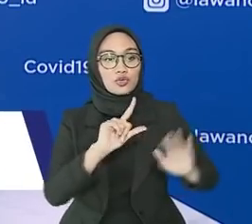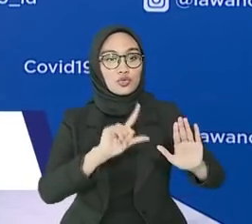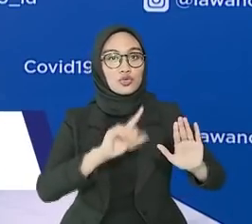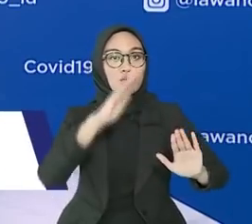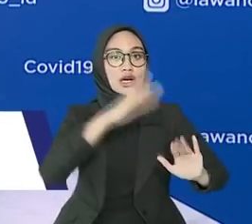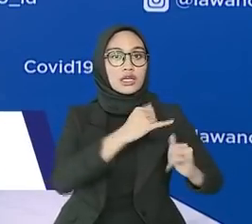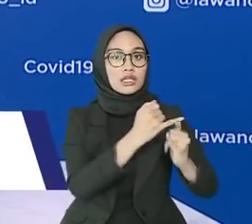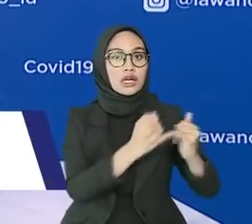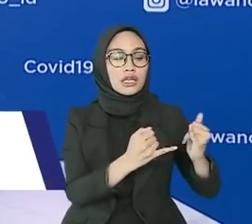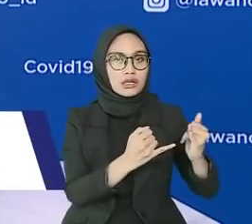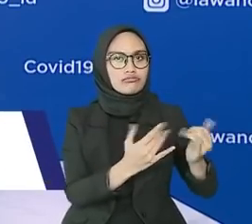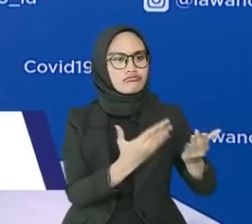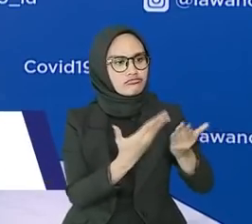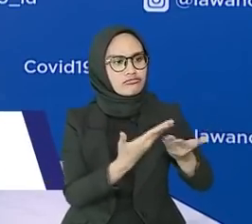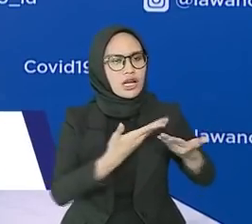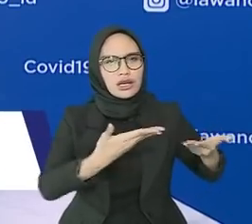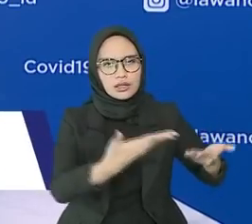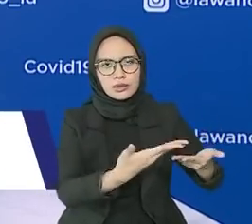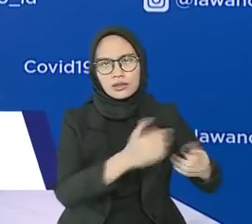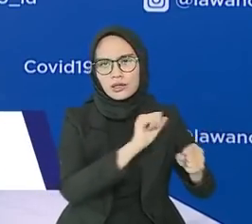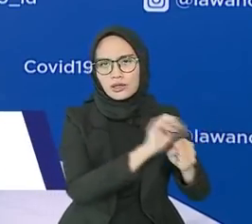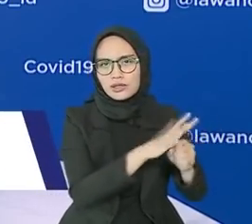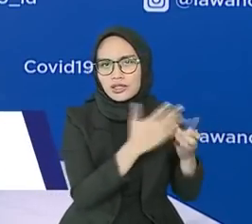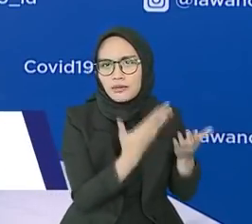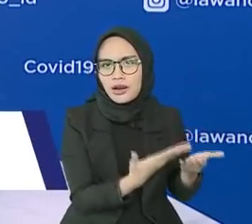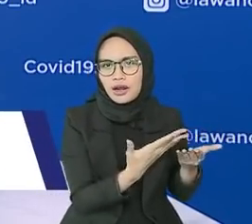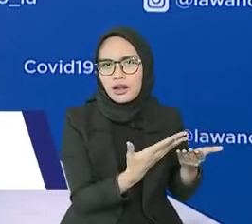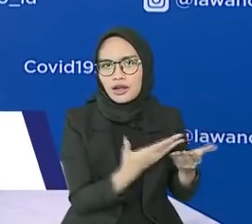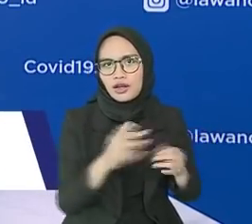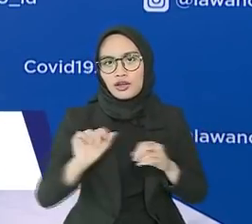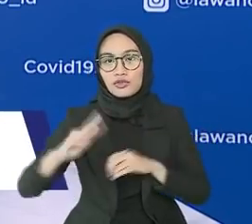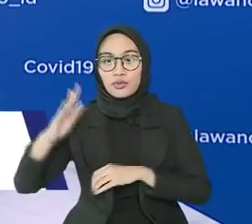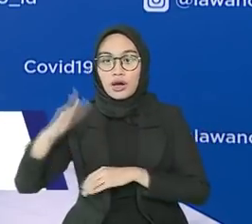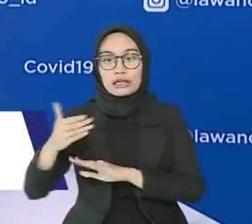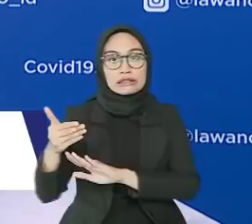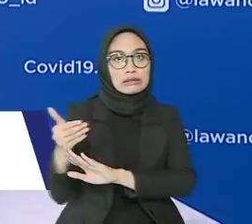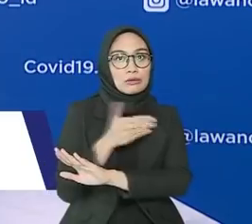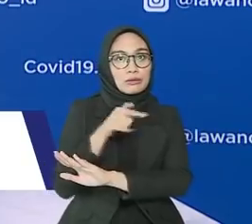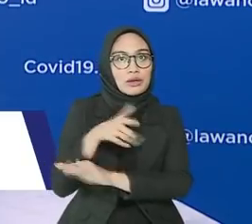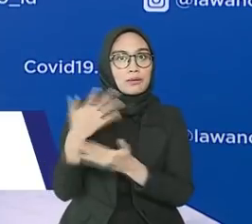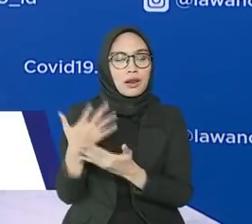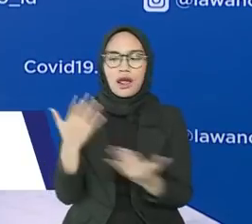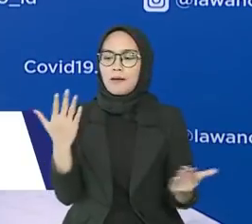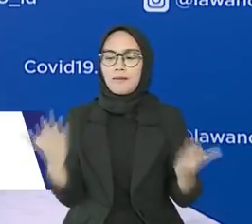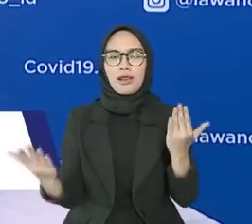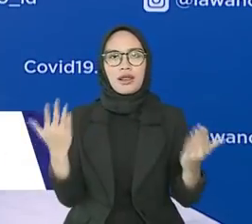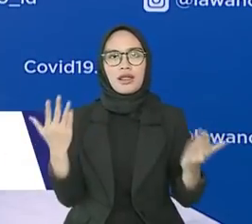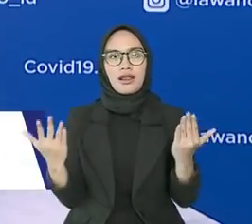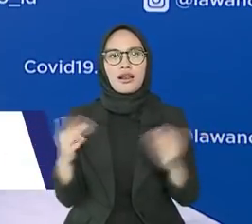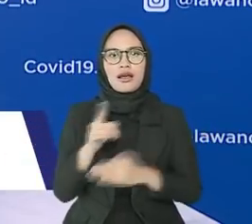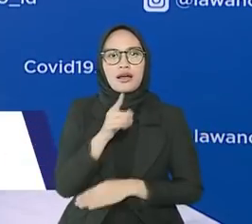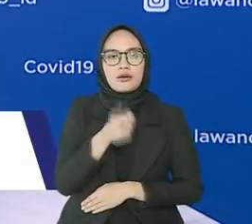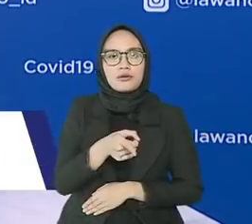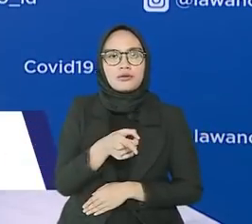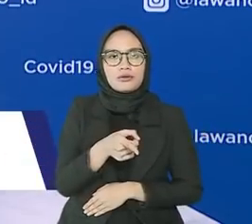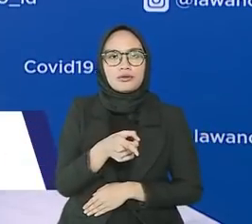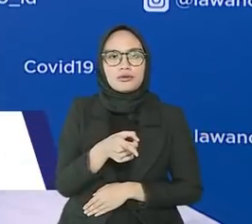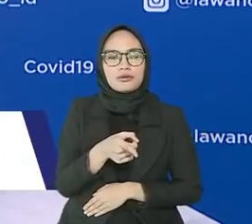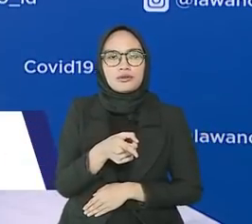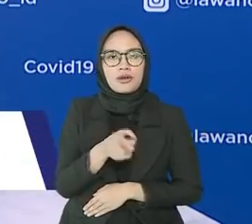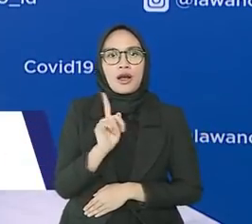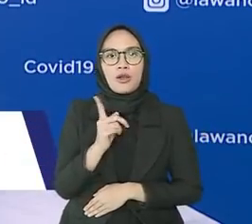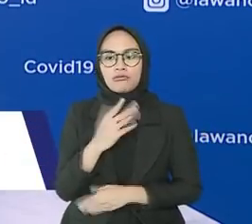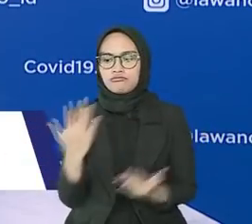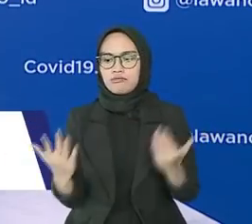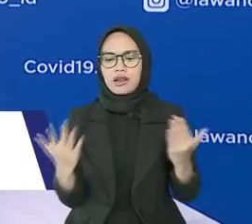hari dengan rata-rata kasus harian selama 7 hari sebelumnya. Apabila para bupati dan wali kota dapat